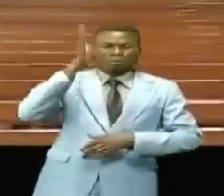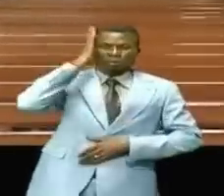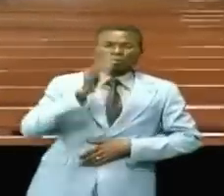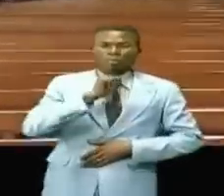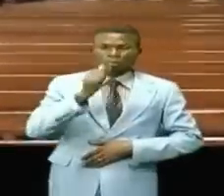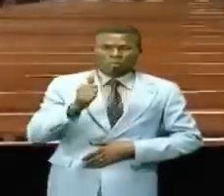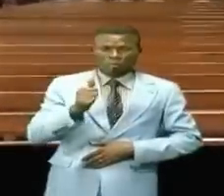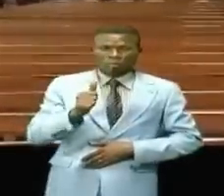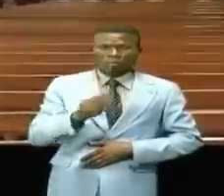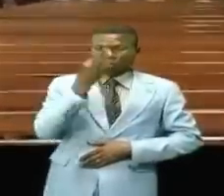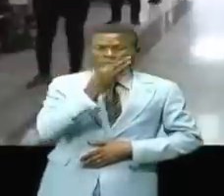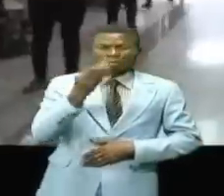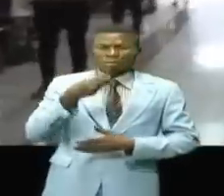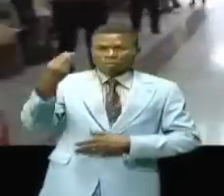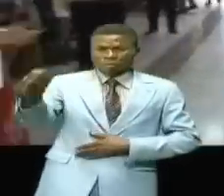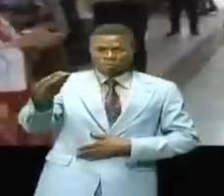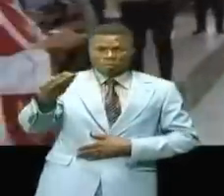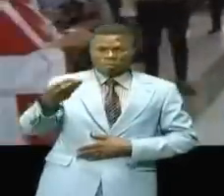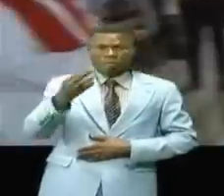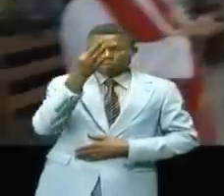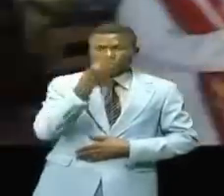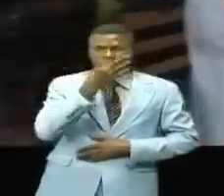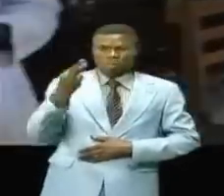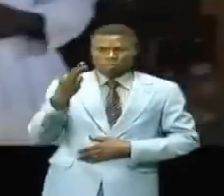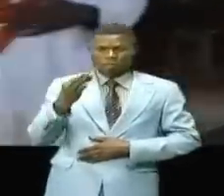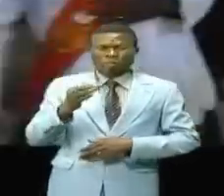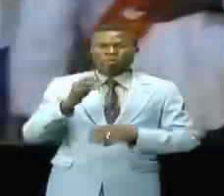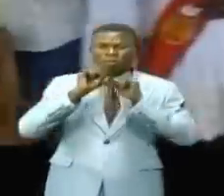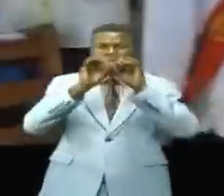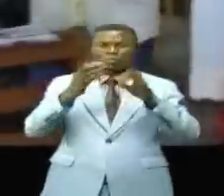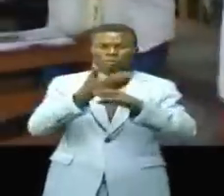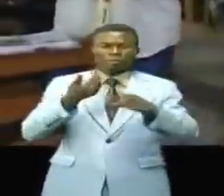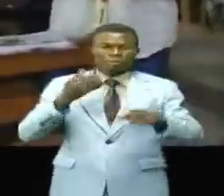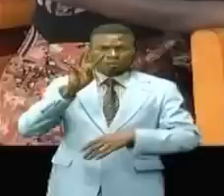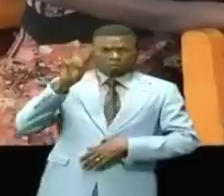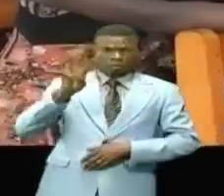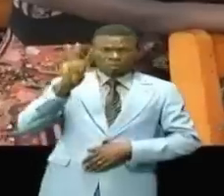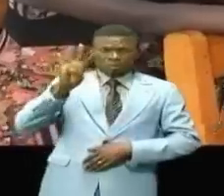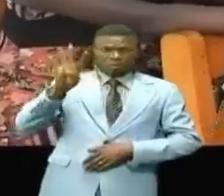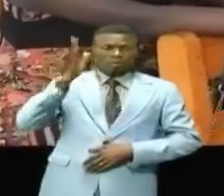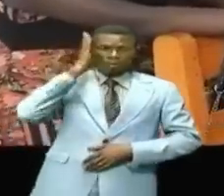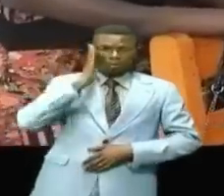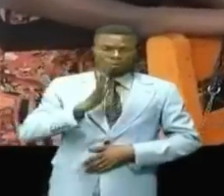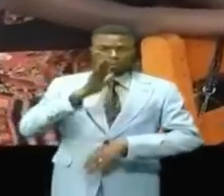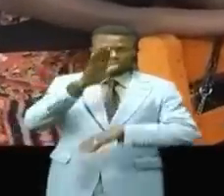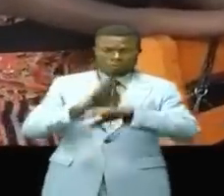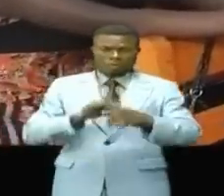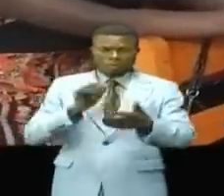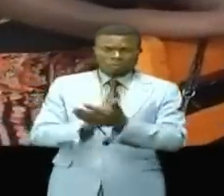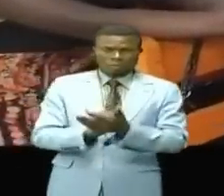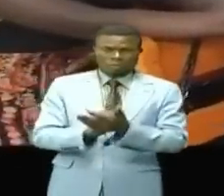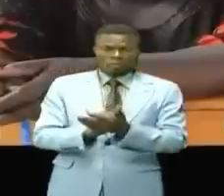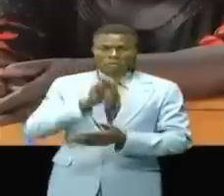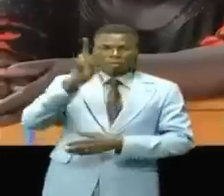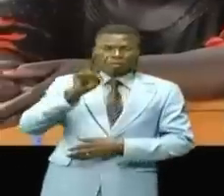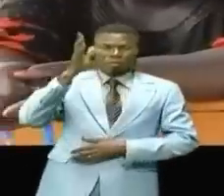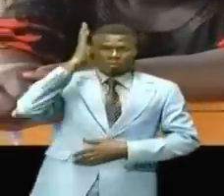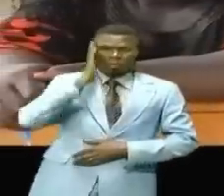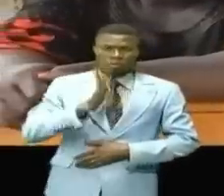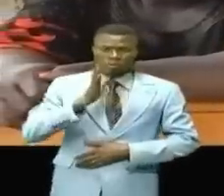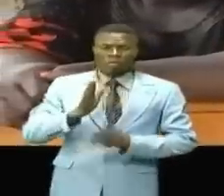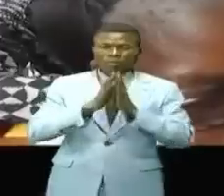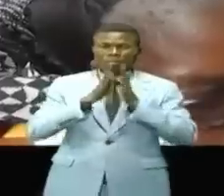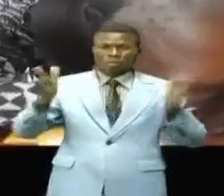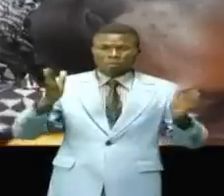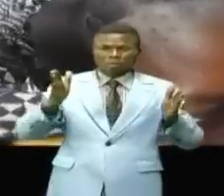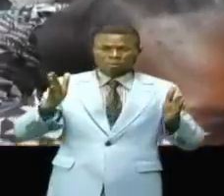On donne la communion avec les hosties qui ont été consacrées la veille. C'est pourquoi on appelle l'office du vendredi saint messe